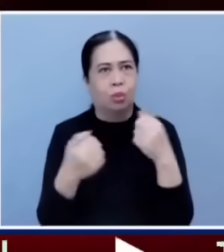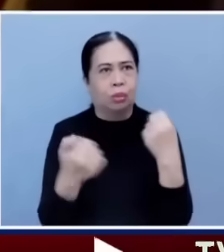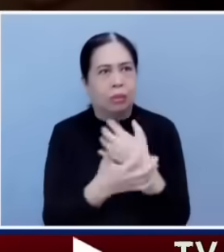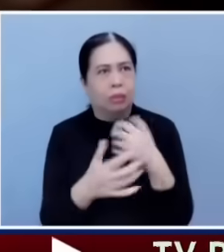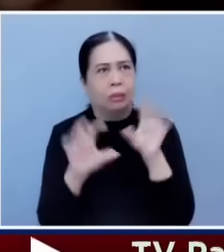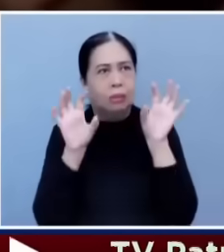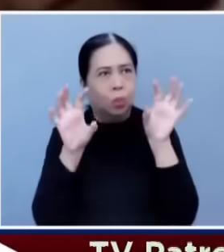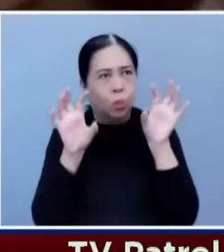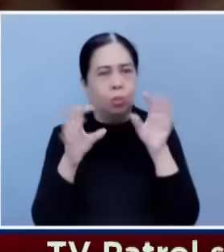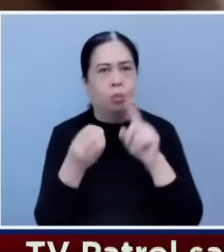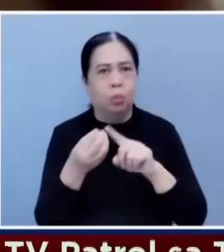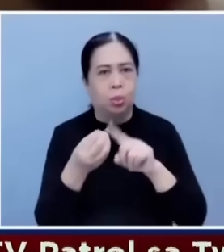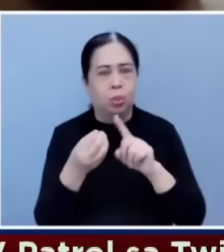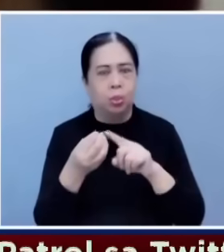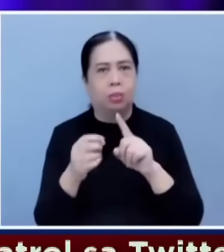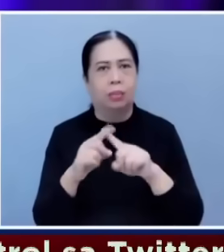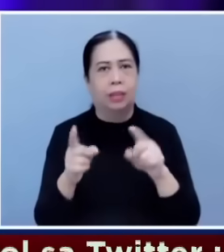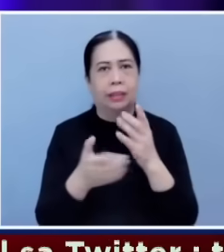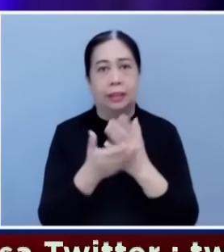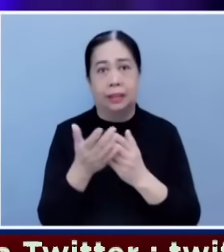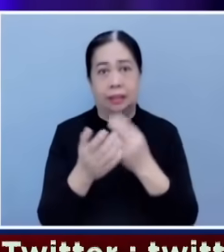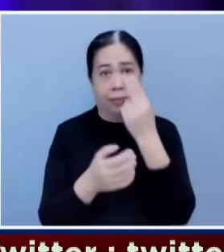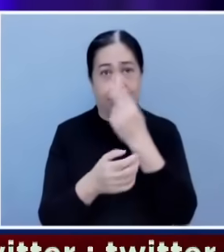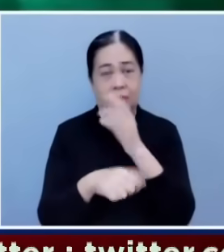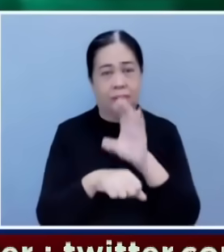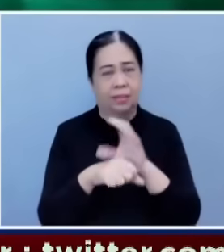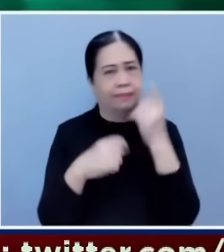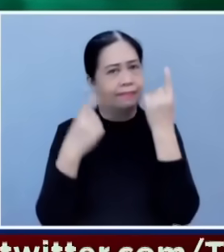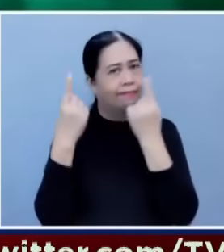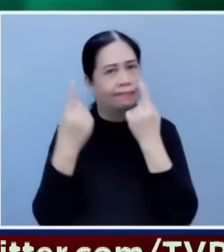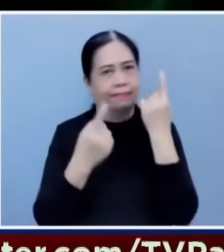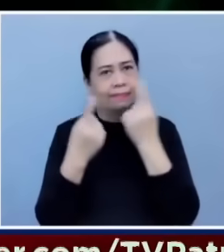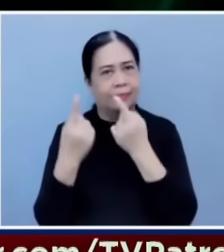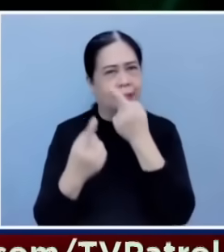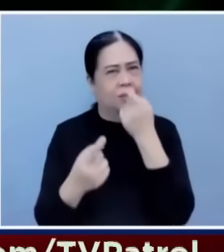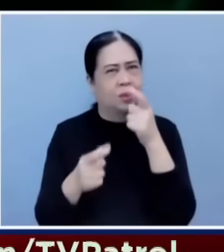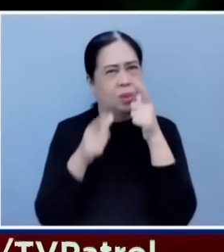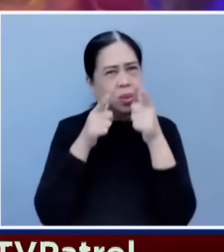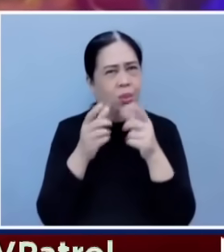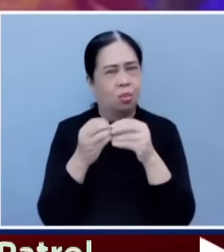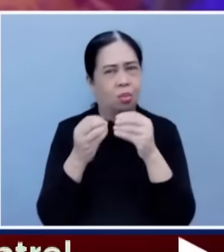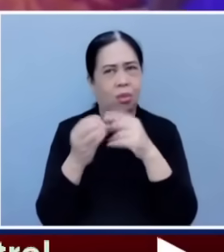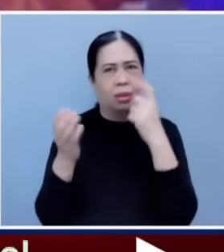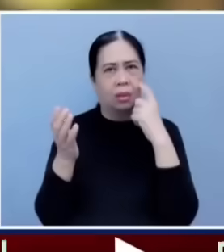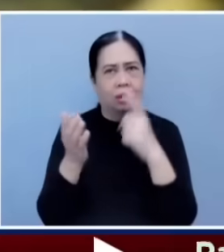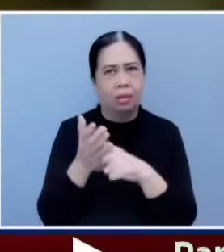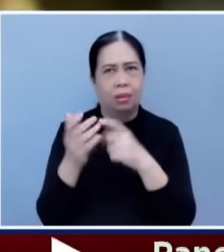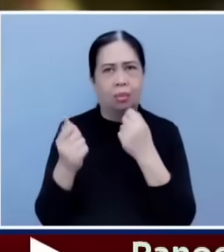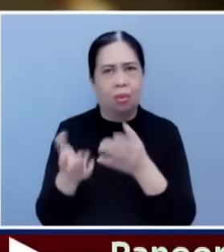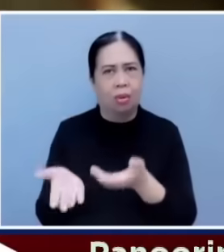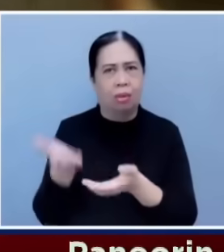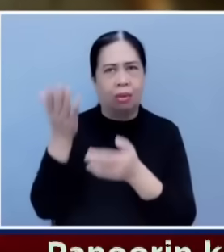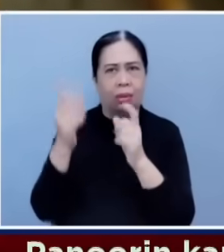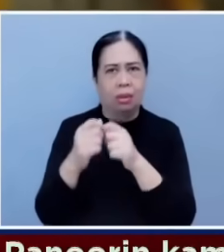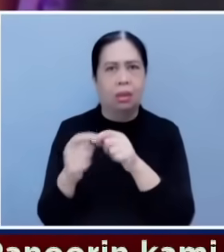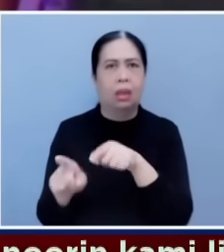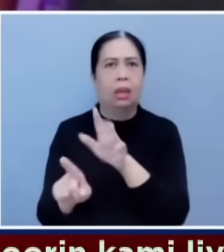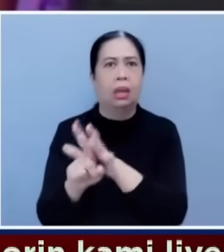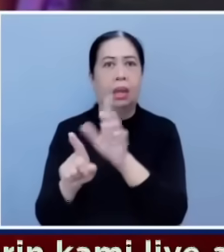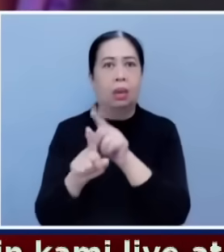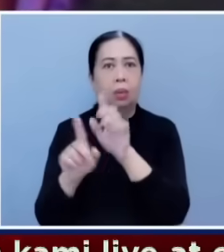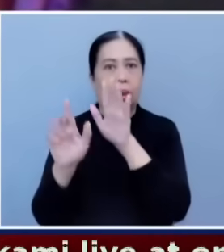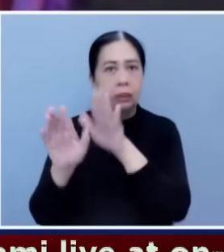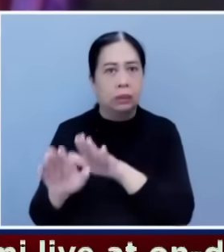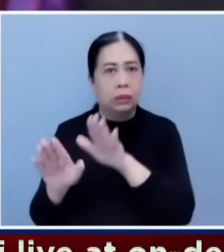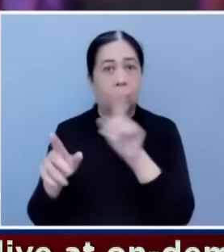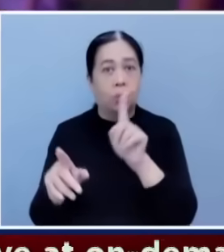kwento. Pero ilang taga-simbahan na ang nababahala rito dahil tila pagkilala na rin umano ito sa kampo ng kadiliman.